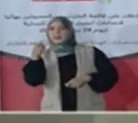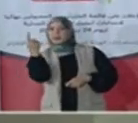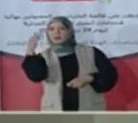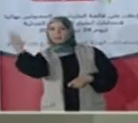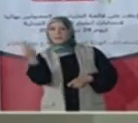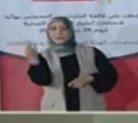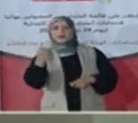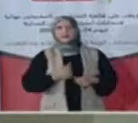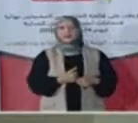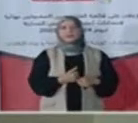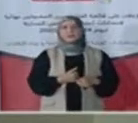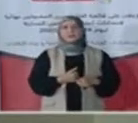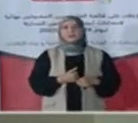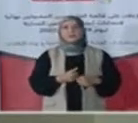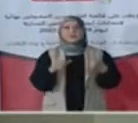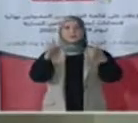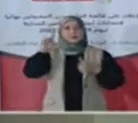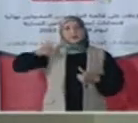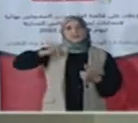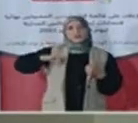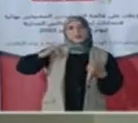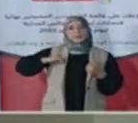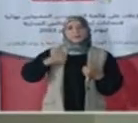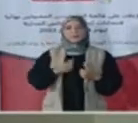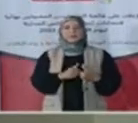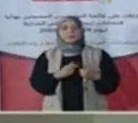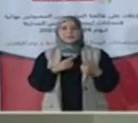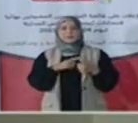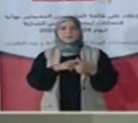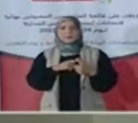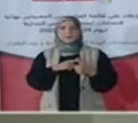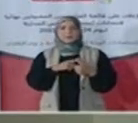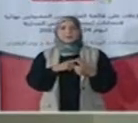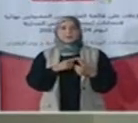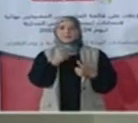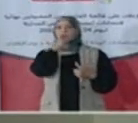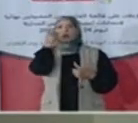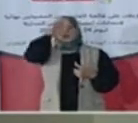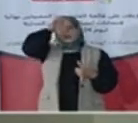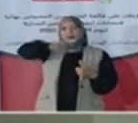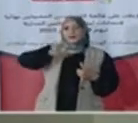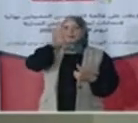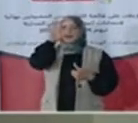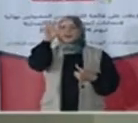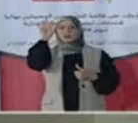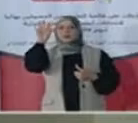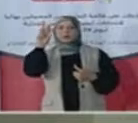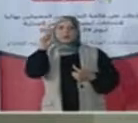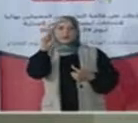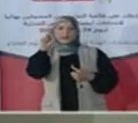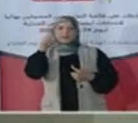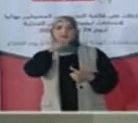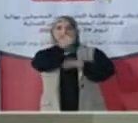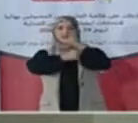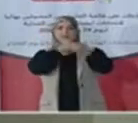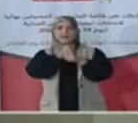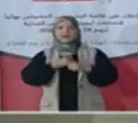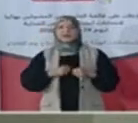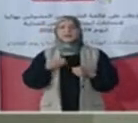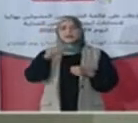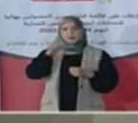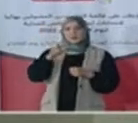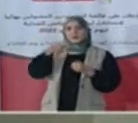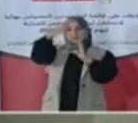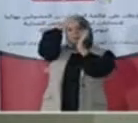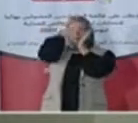33.1% من الشباب دون 35 سنة. وطبعا السجل